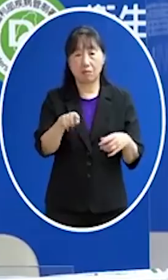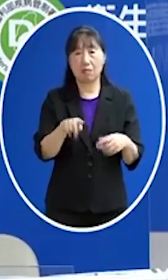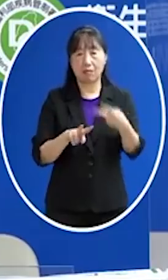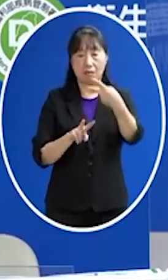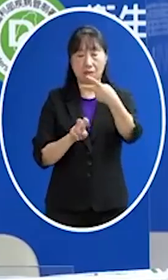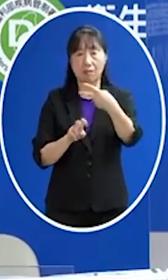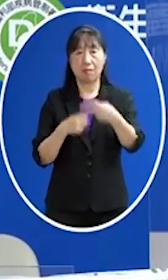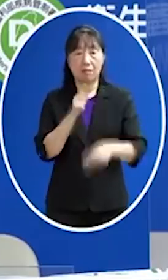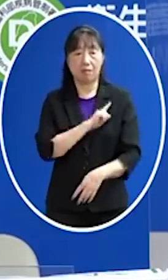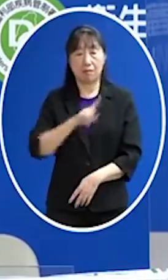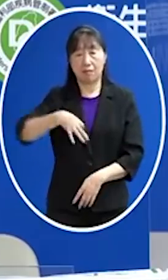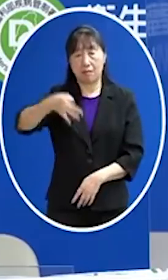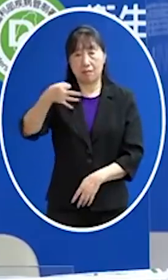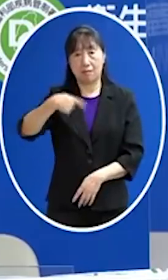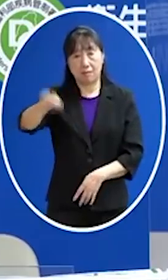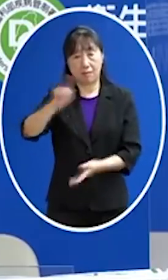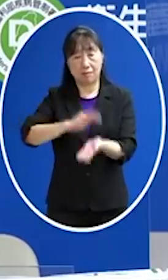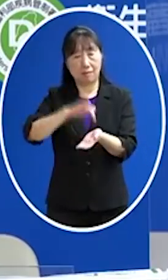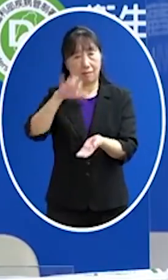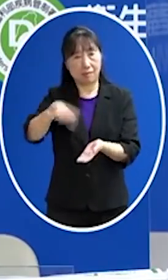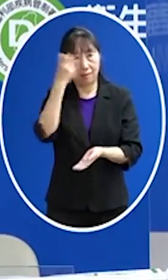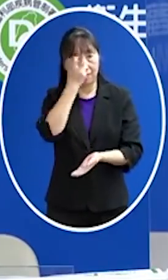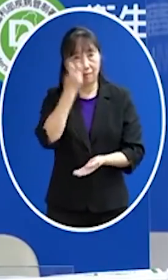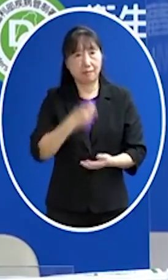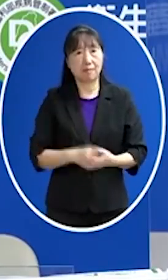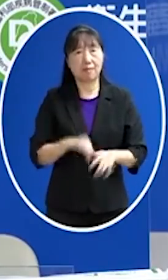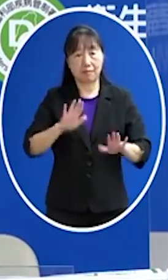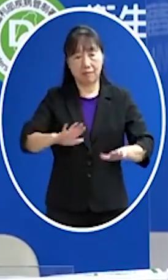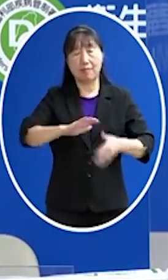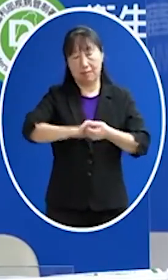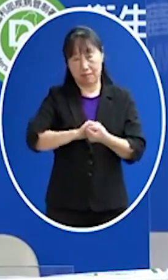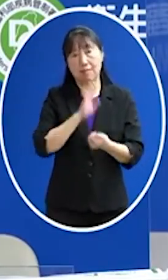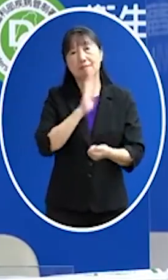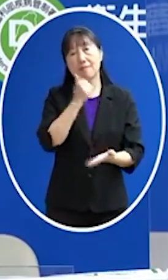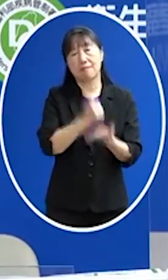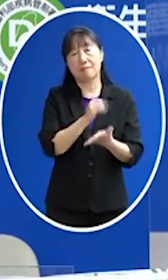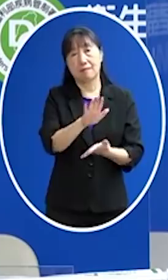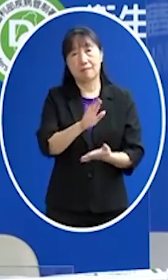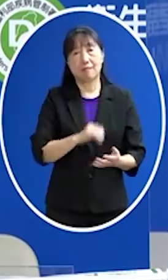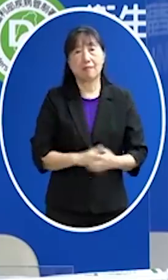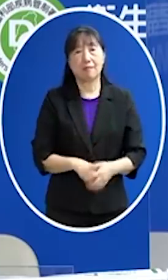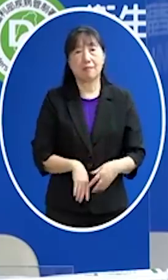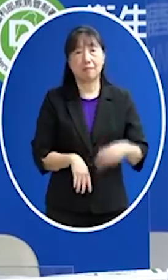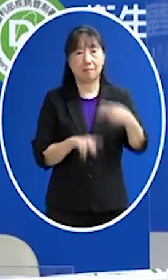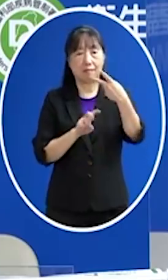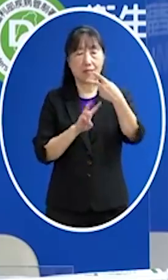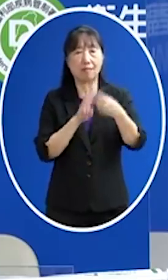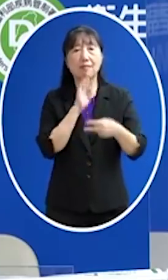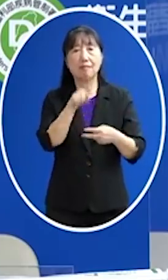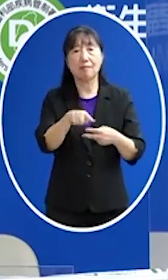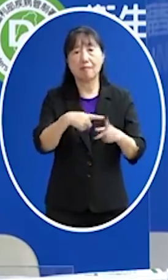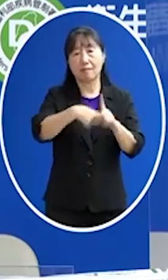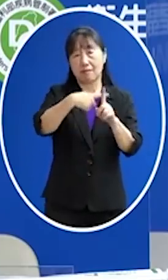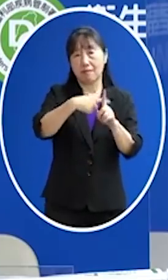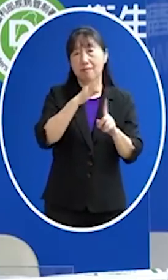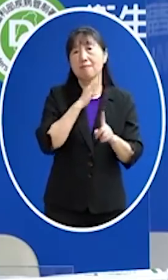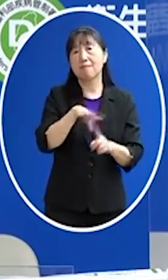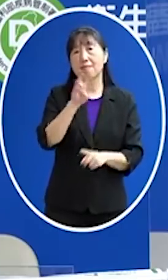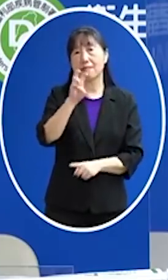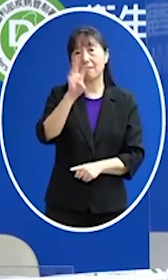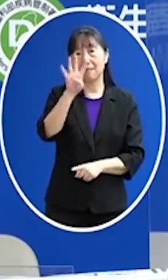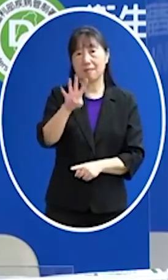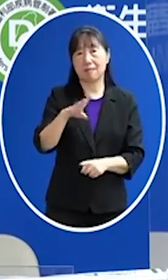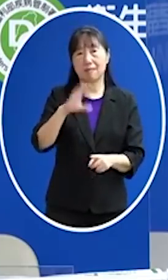日到医院自费采检，那今日确诊，那22日跟23日采检的 CT 值均为